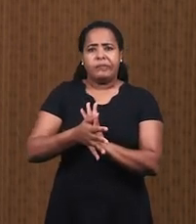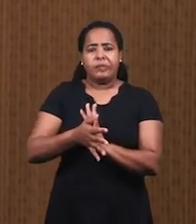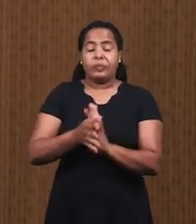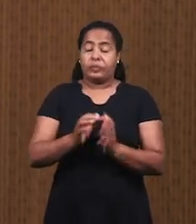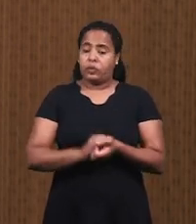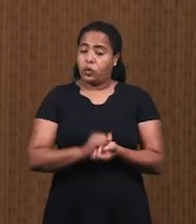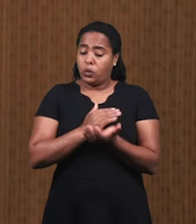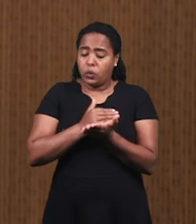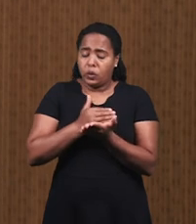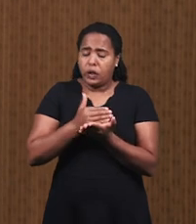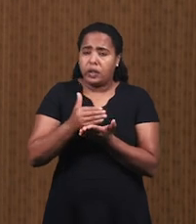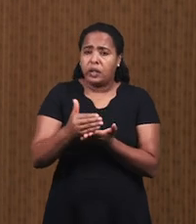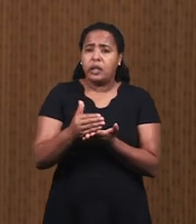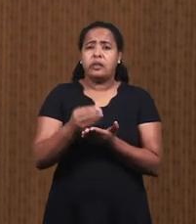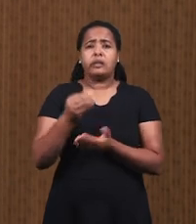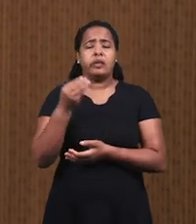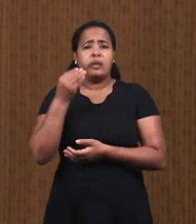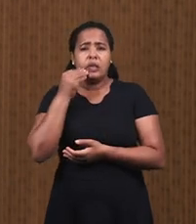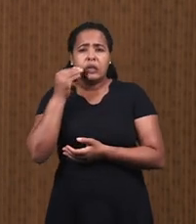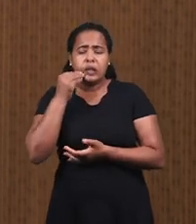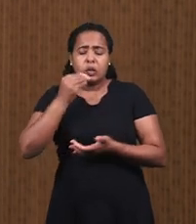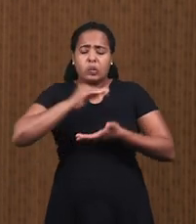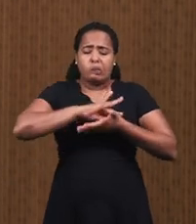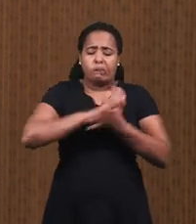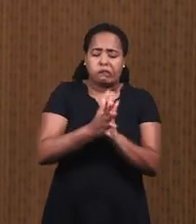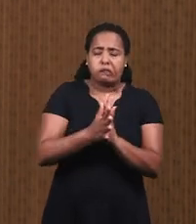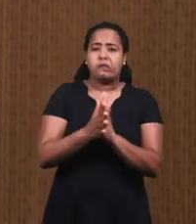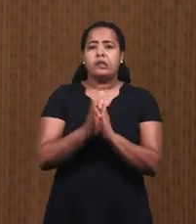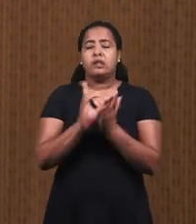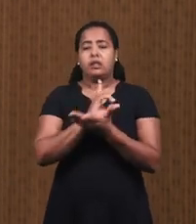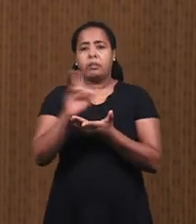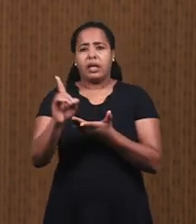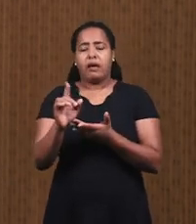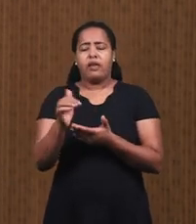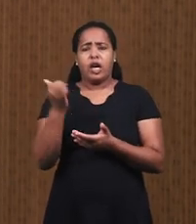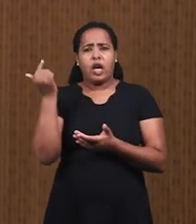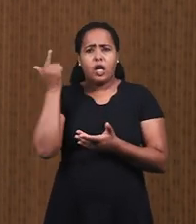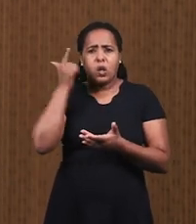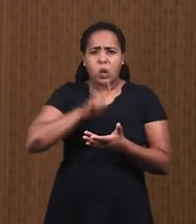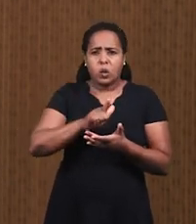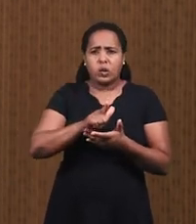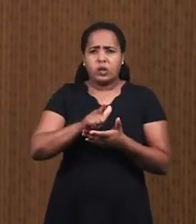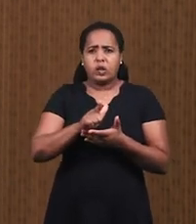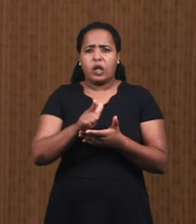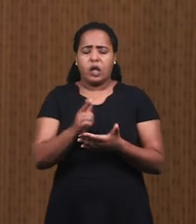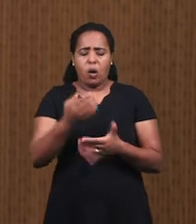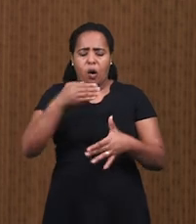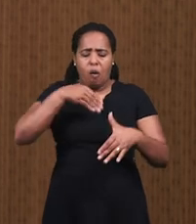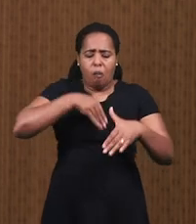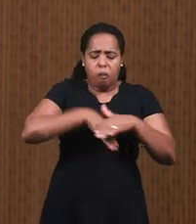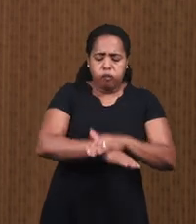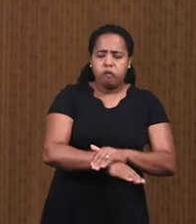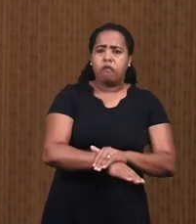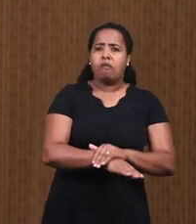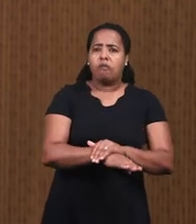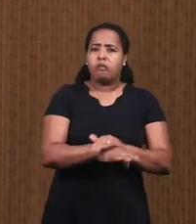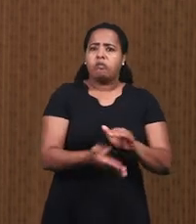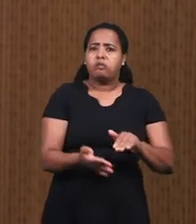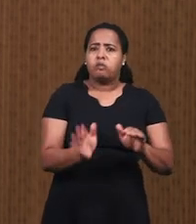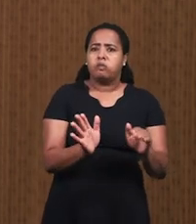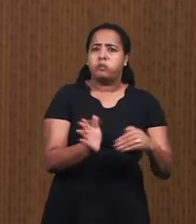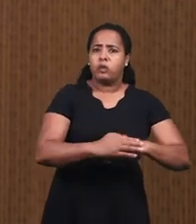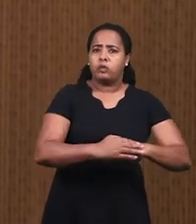церковь. В самом начале он пытался разрушить Слово. Он тогда похоронил